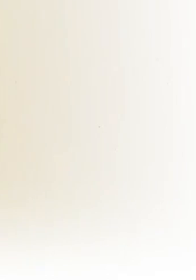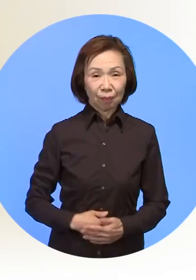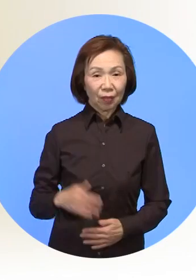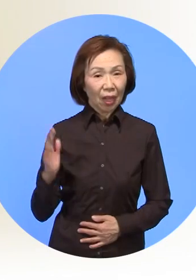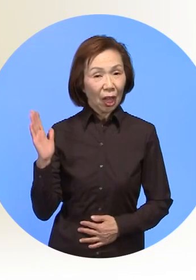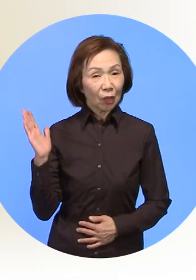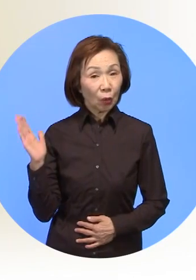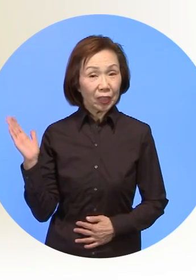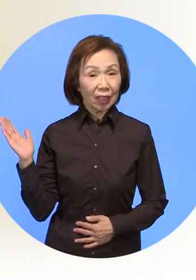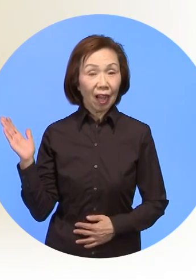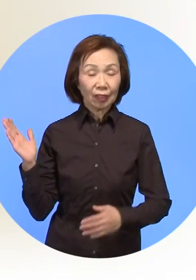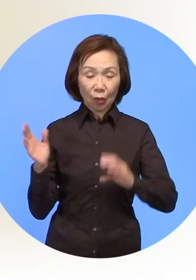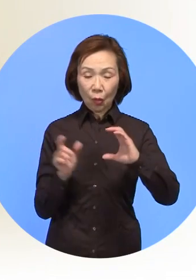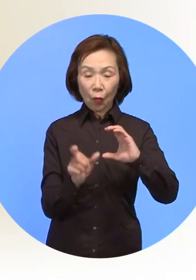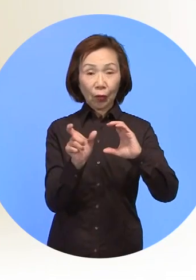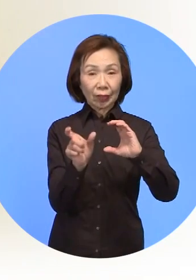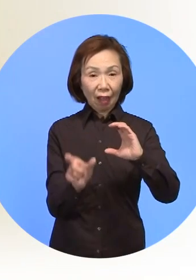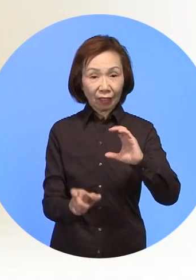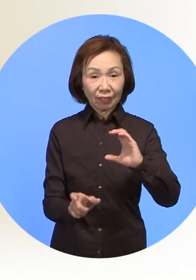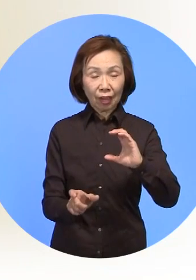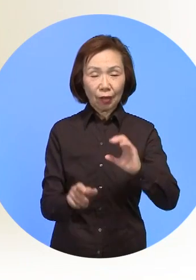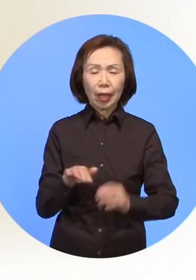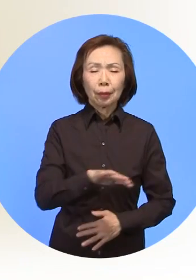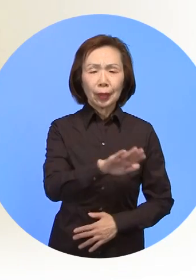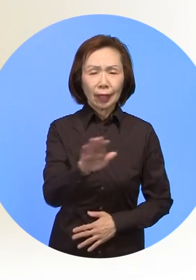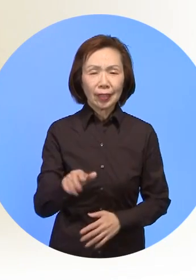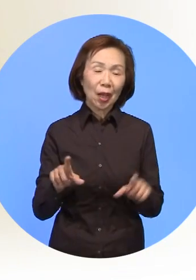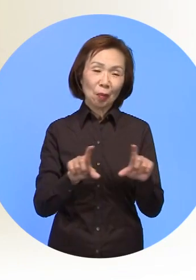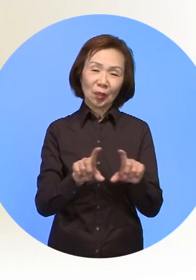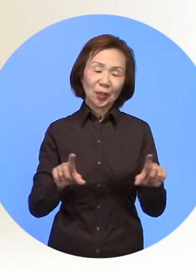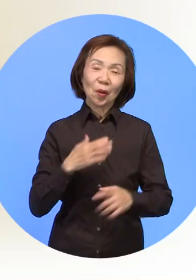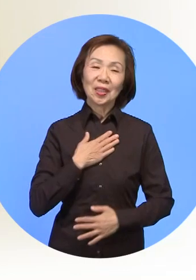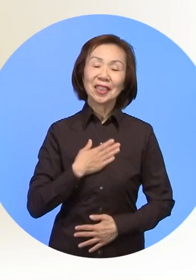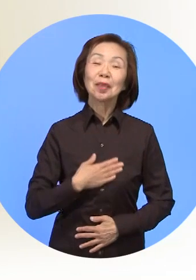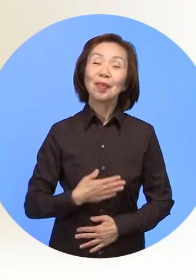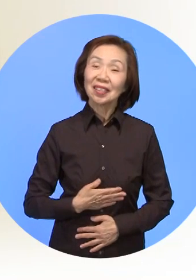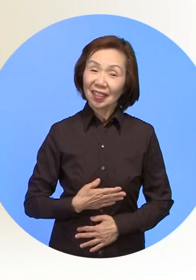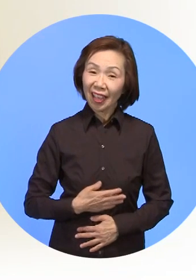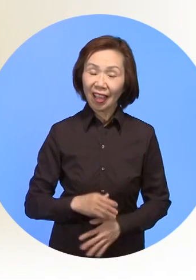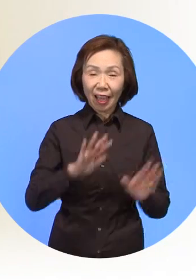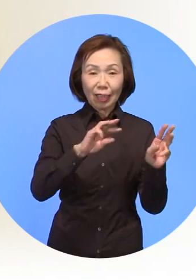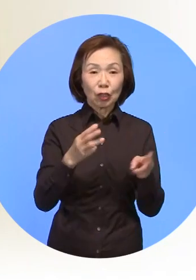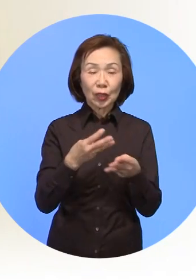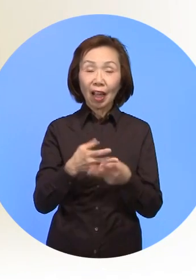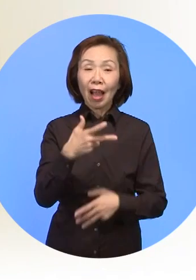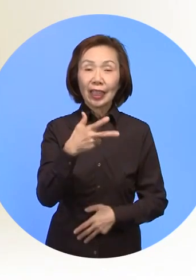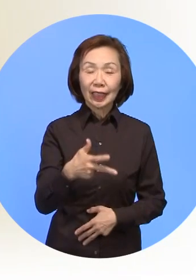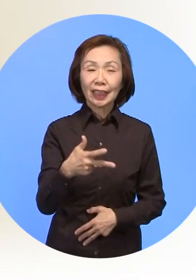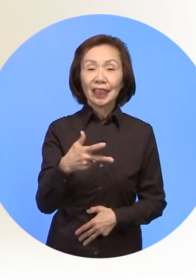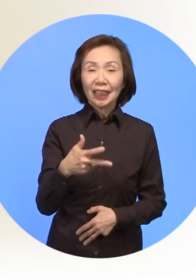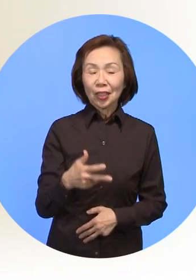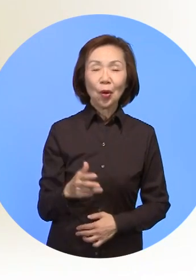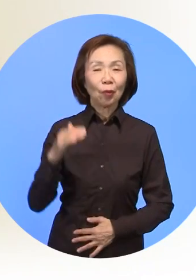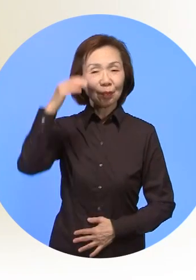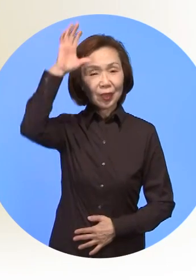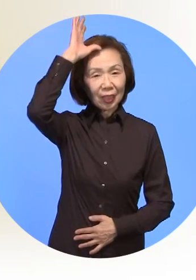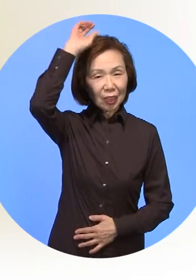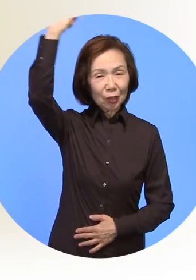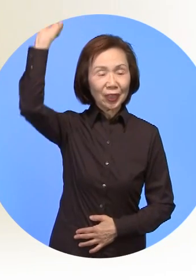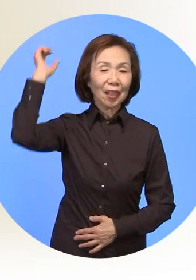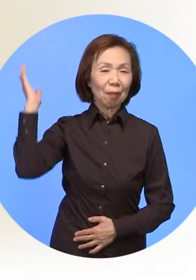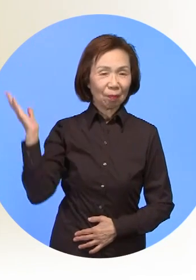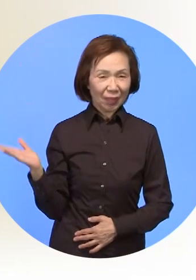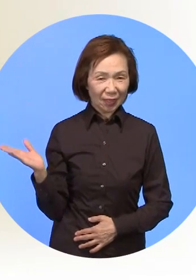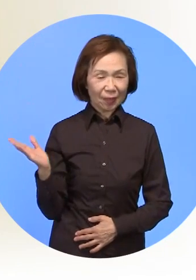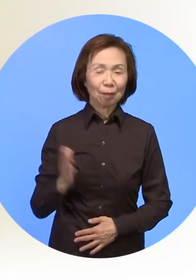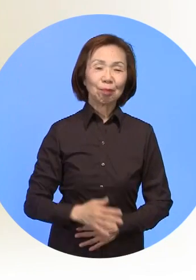さて、こちらのキャラクターといえば皆さんもちろんご存知ですよね。スイタ市のイメージキャラクタースイタン